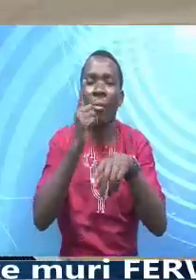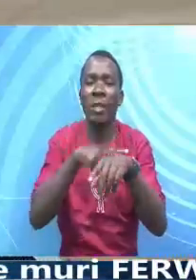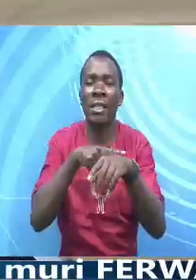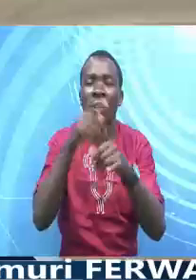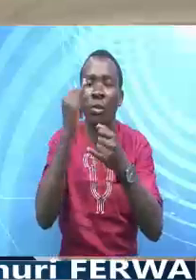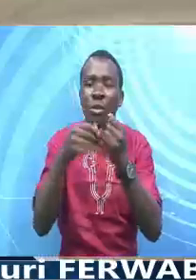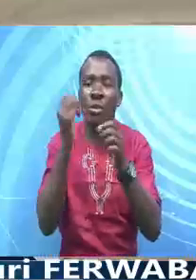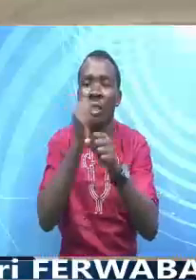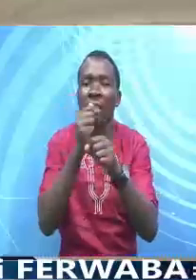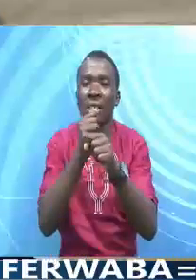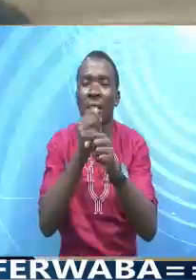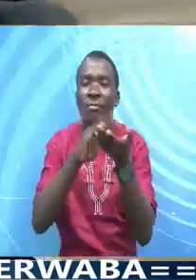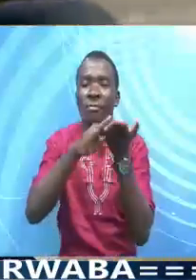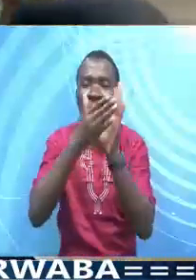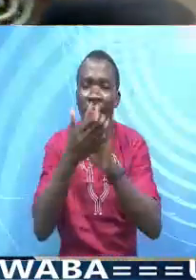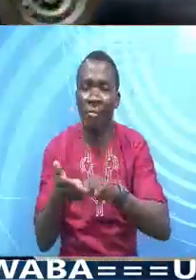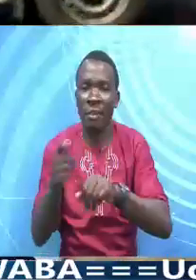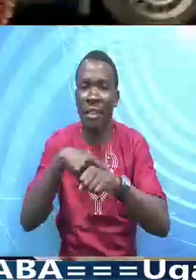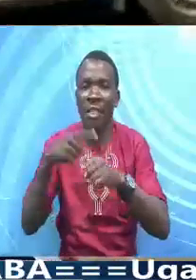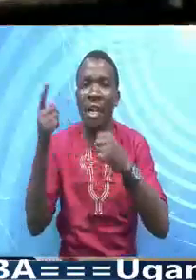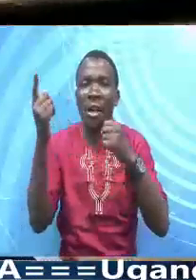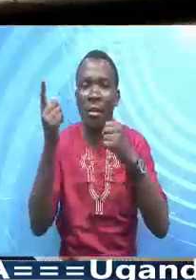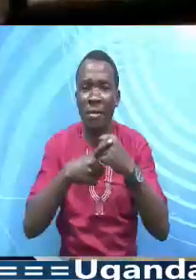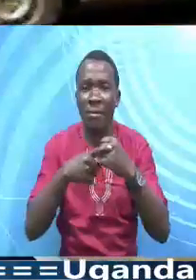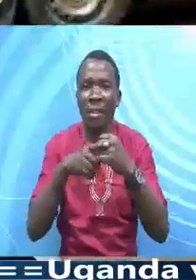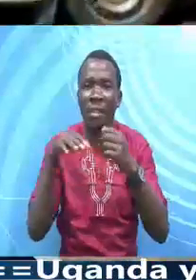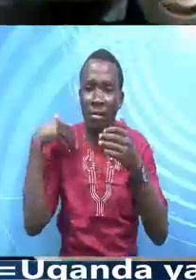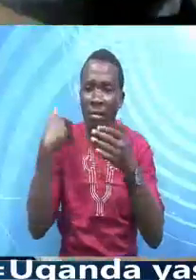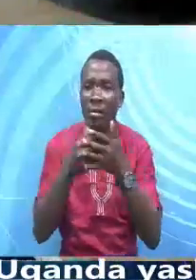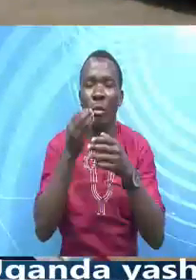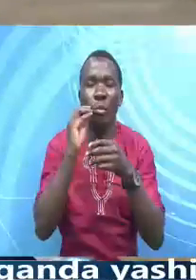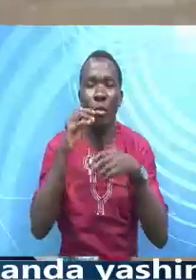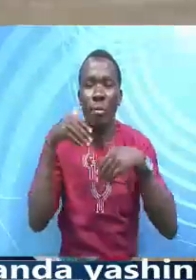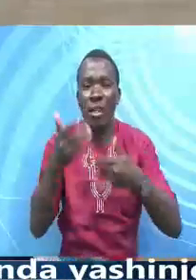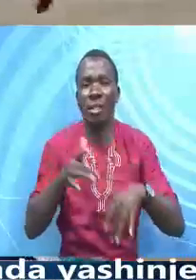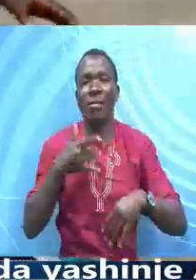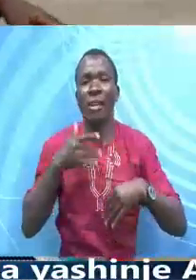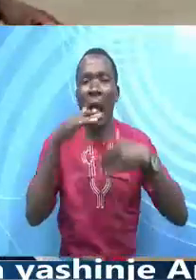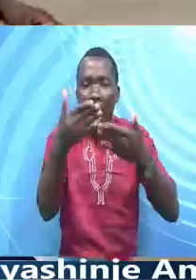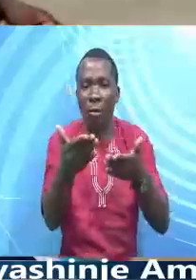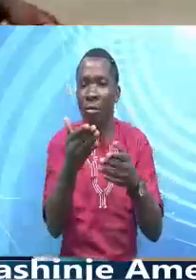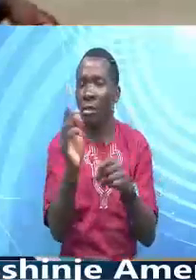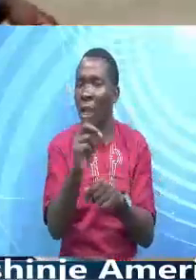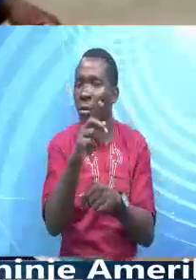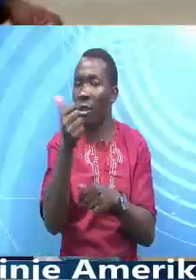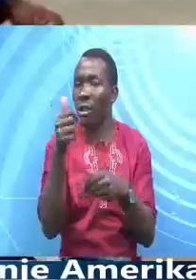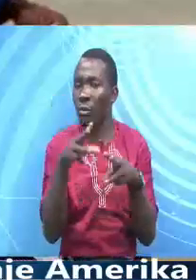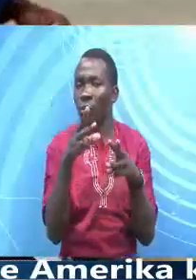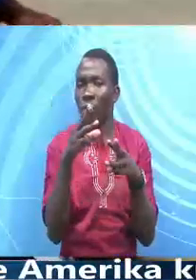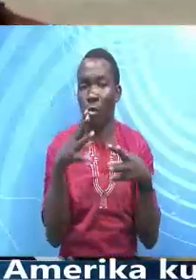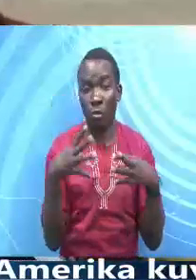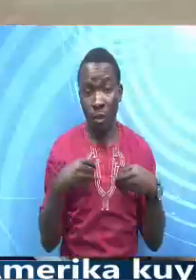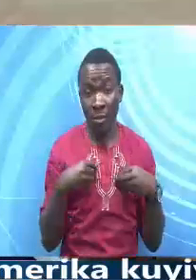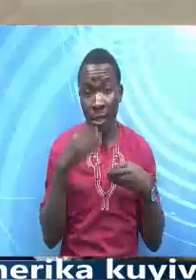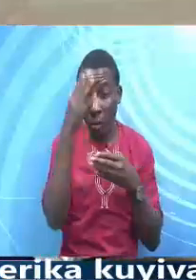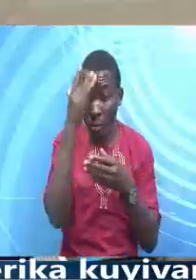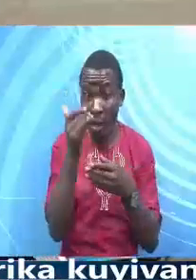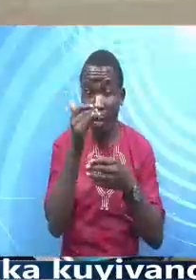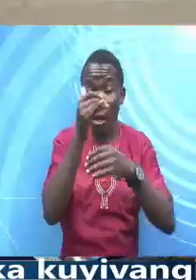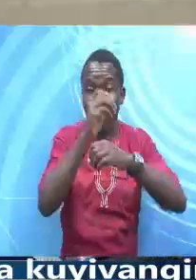12 kwa mugeze mu rugo. Ibi byemezo mwabyakiriye mute? Nta kundi nuko byakira bitewe no kwirinda icyorezo cya coronavirus.